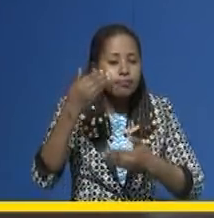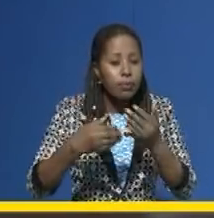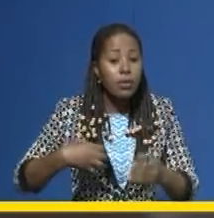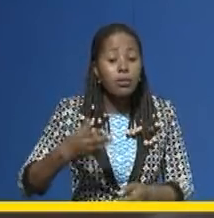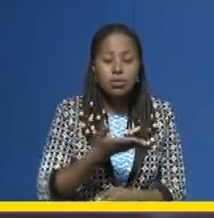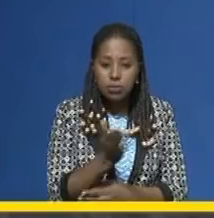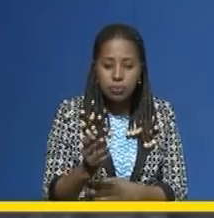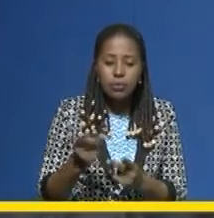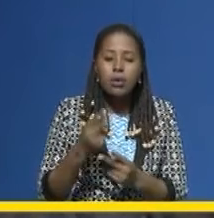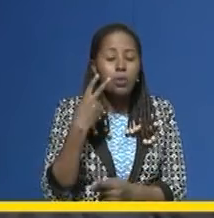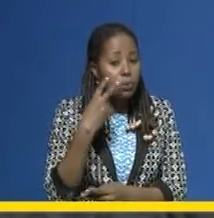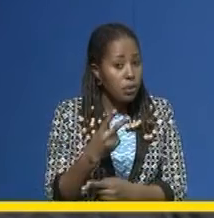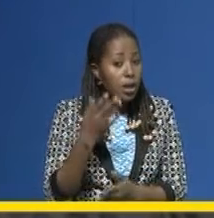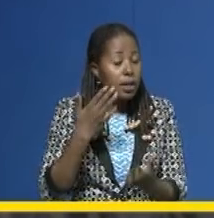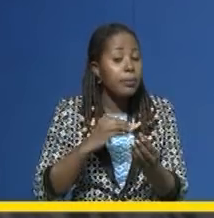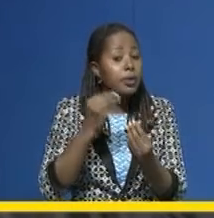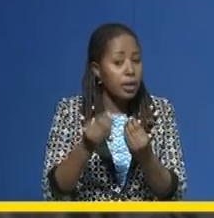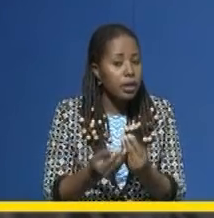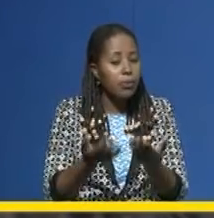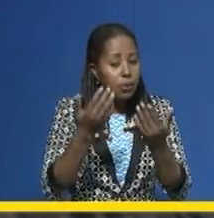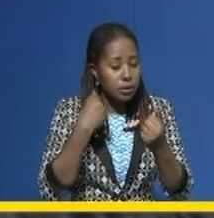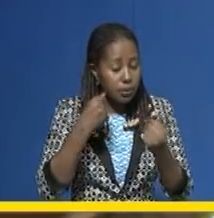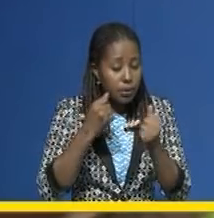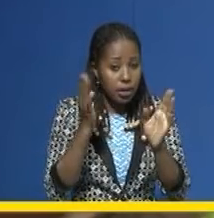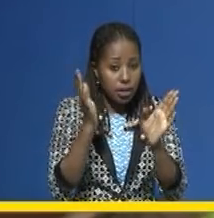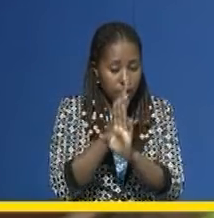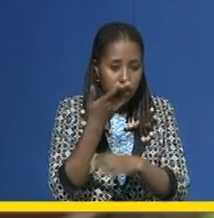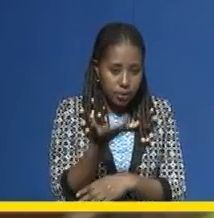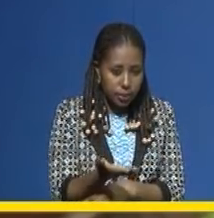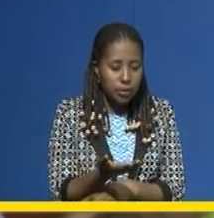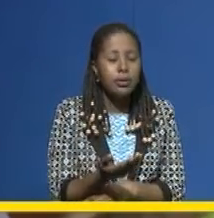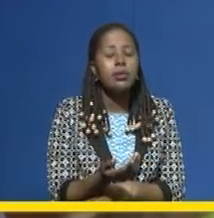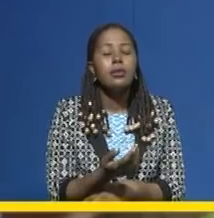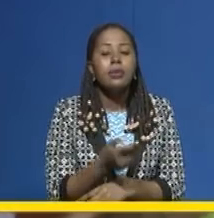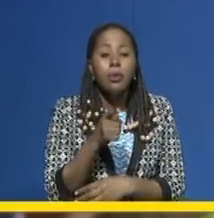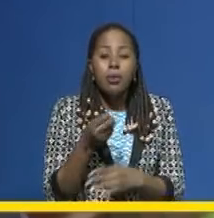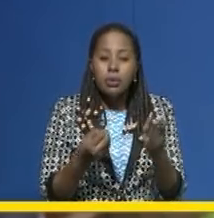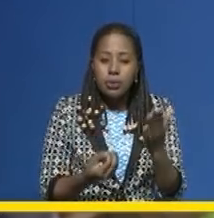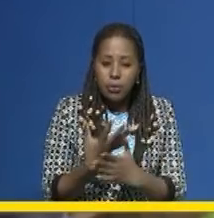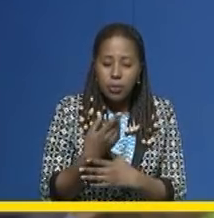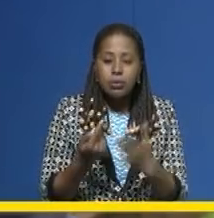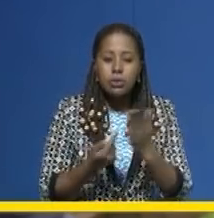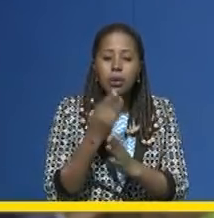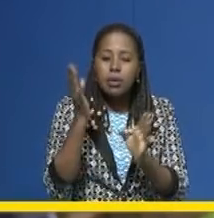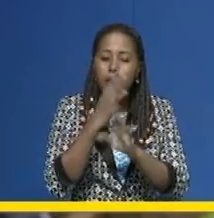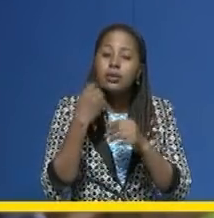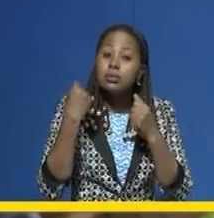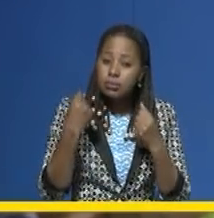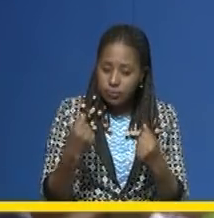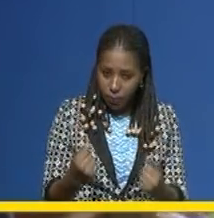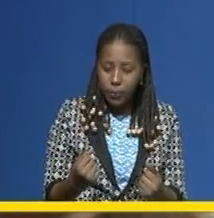waziri huyo na kuona ni kwa namna gani watakabiliana na hali hiyo. Huu mlipuko umetuweka katika hali ngumu zaidi,